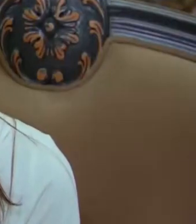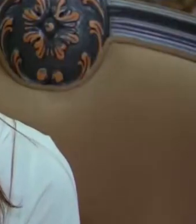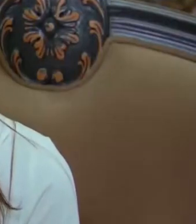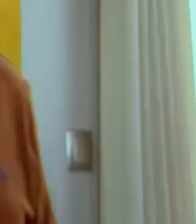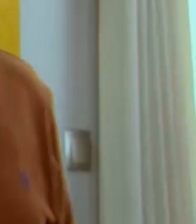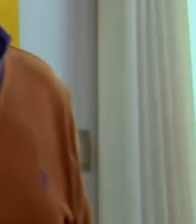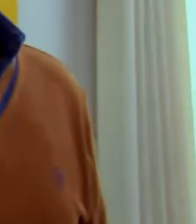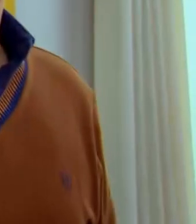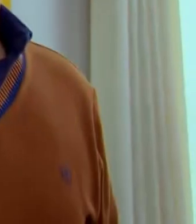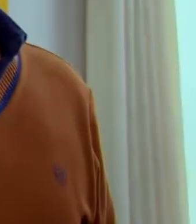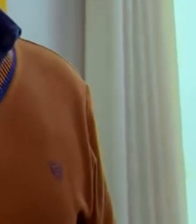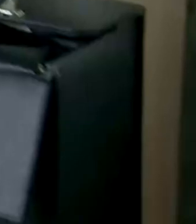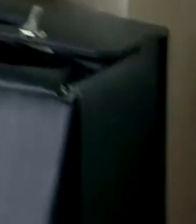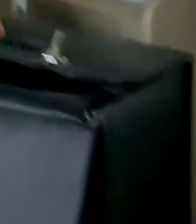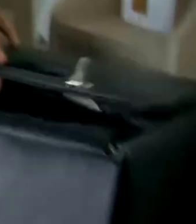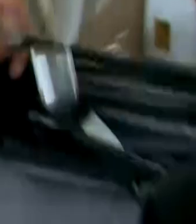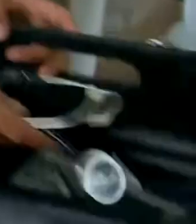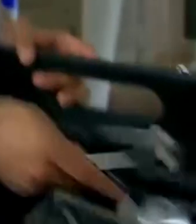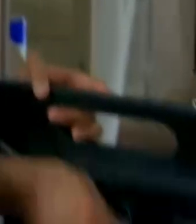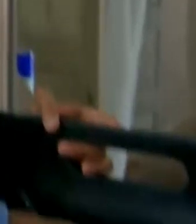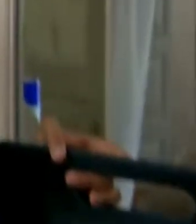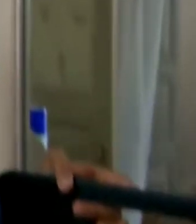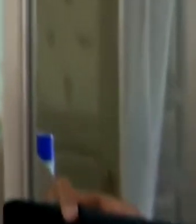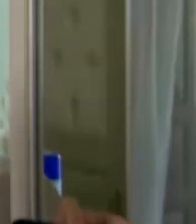Nazlı sus pus, ezik.